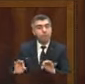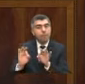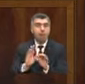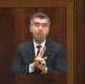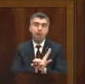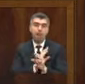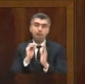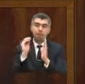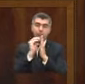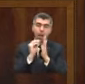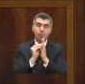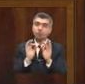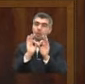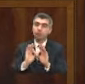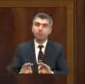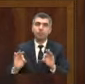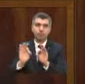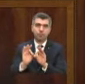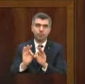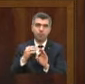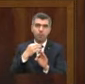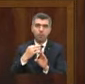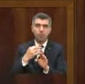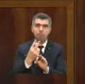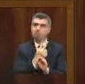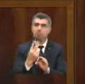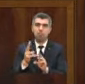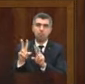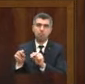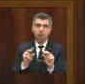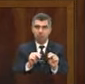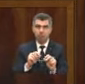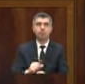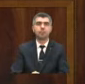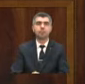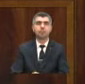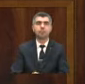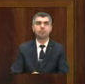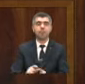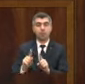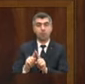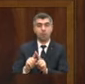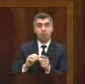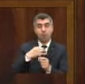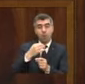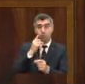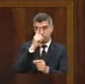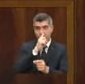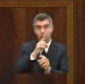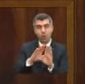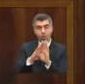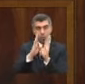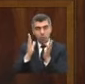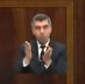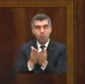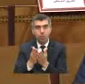هي بحال إلا جا من تما وجا من هنا راه خدمات واحدة، ما كاينش فرق. التغطية الصحية الشاملة اللي غادي نمشيو ليها كيكون فيها